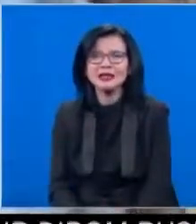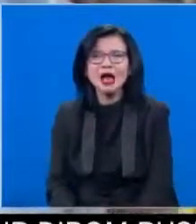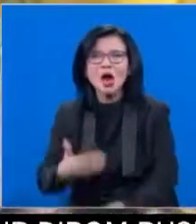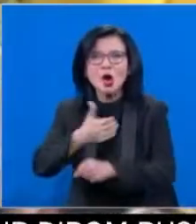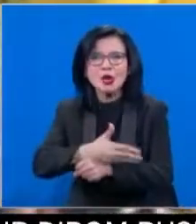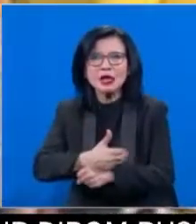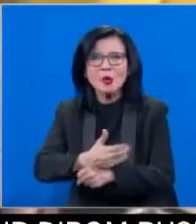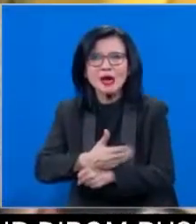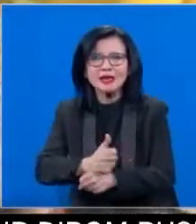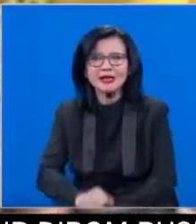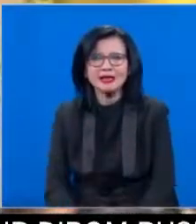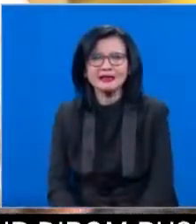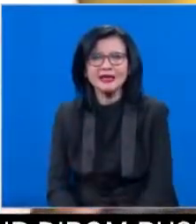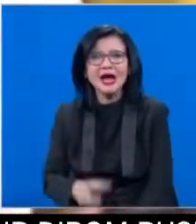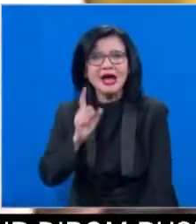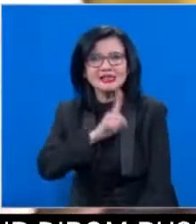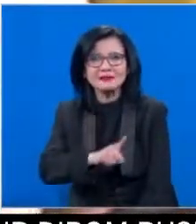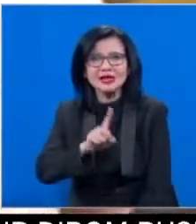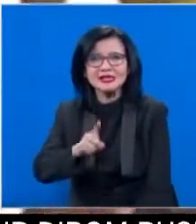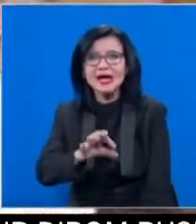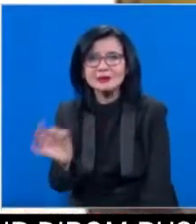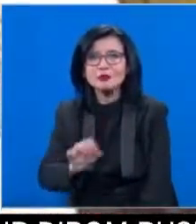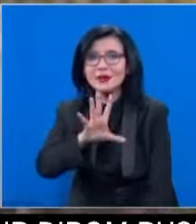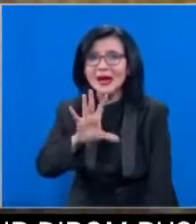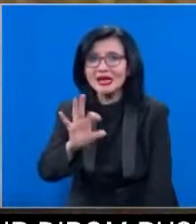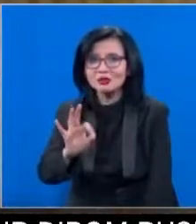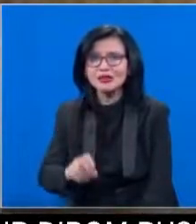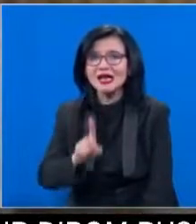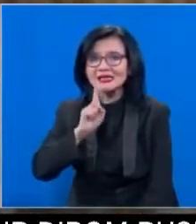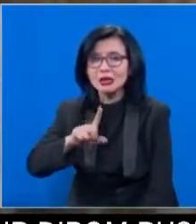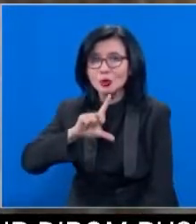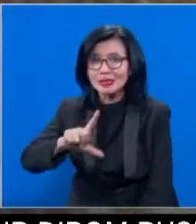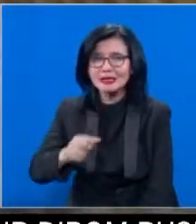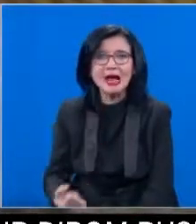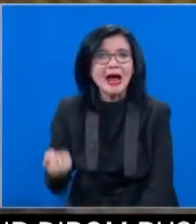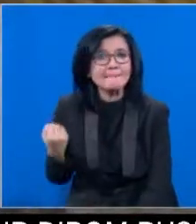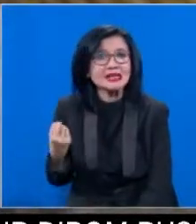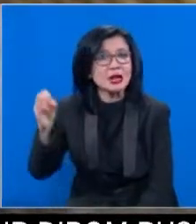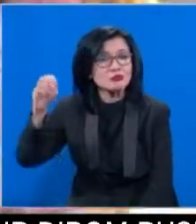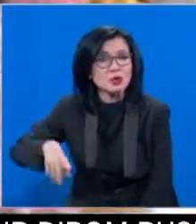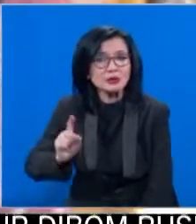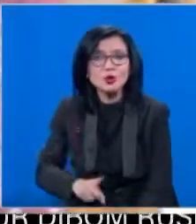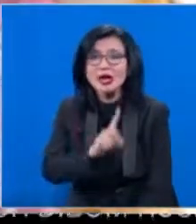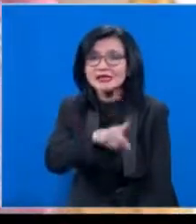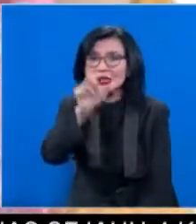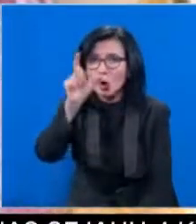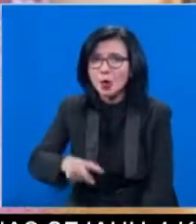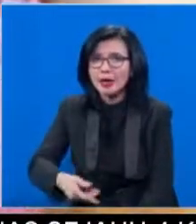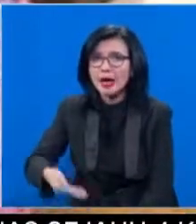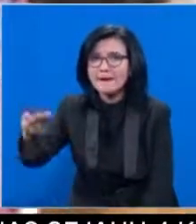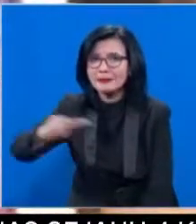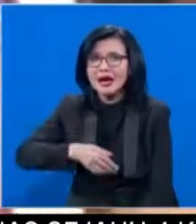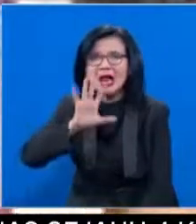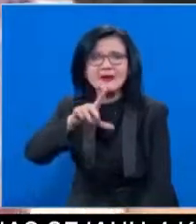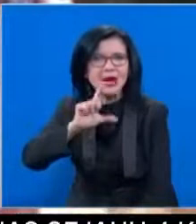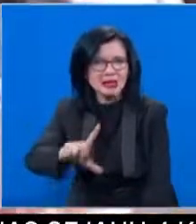goreng curah dengan harga 11.500 Rupiah per liter dalam operasi pasar murah ini Setiap warga hanya mendapat jatah lima